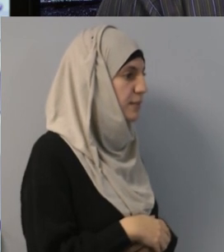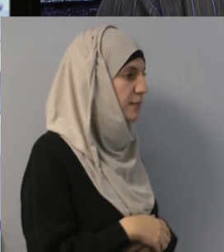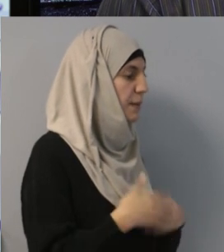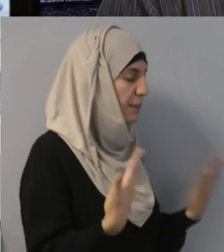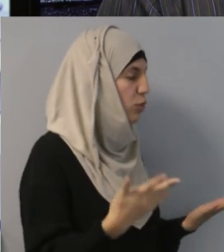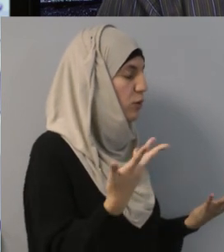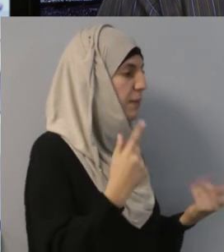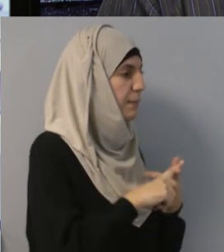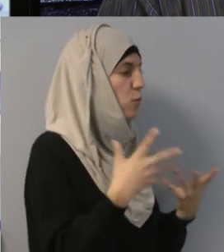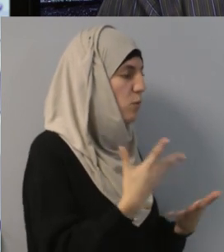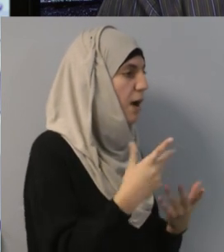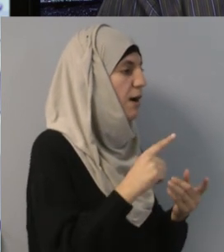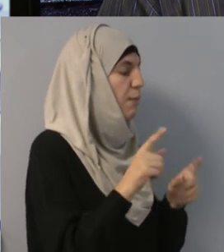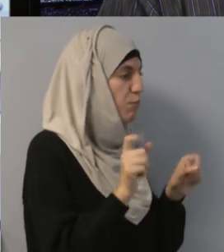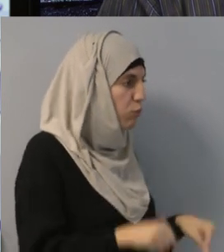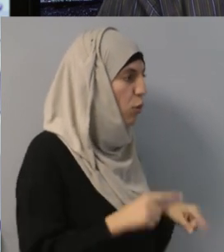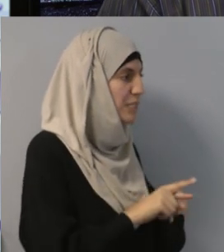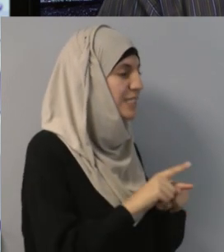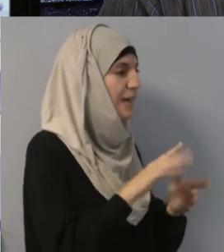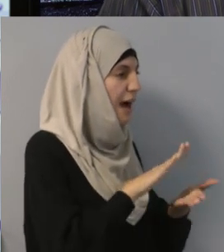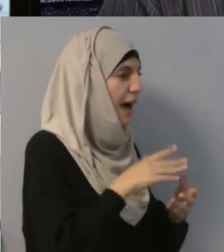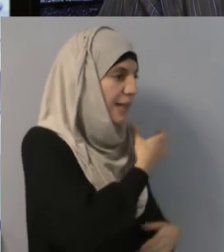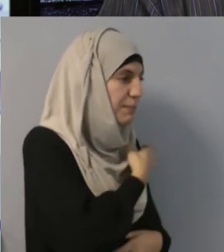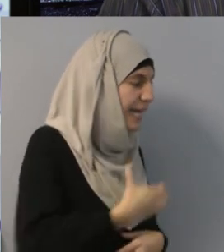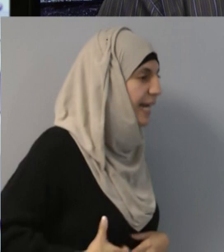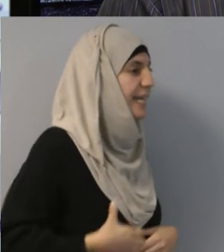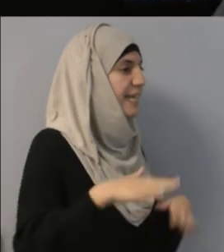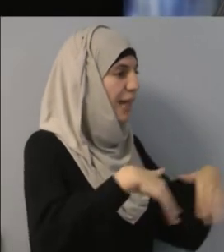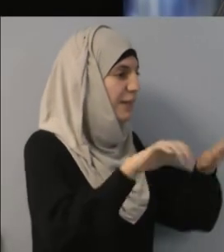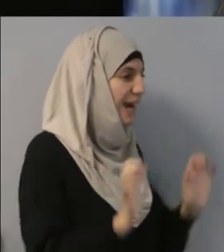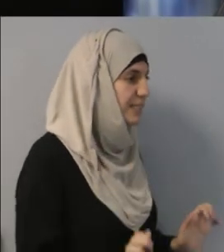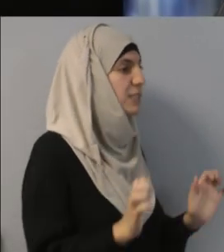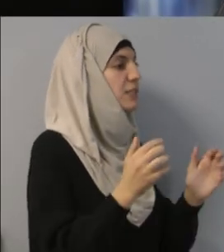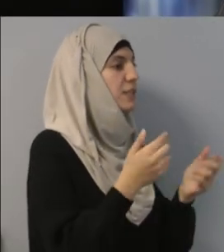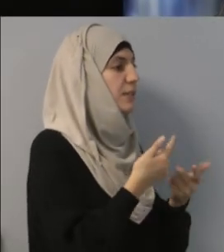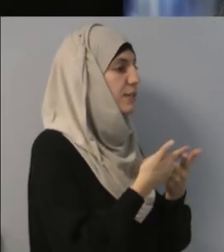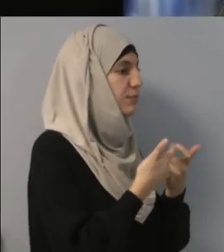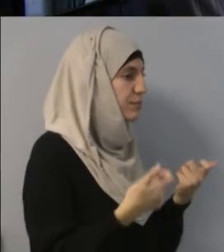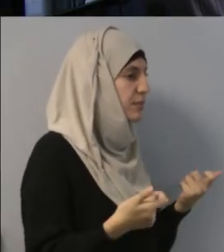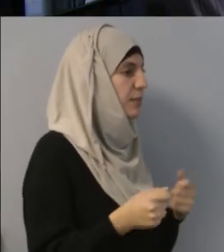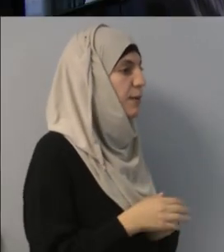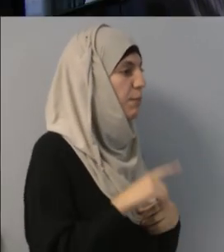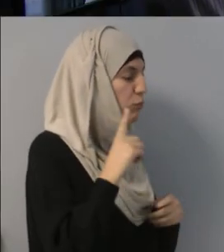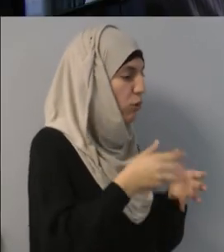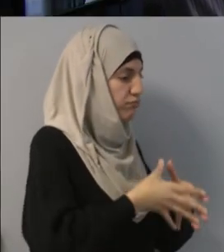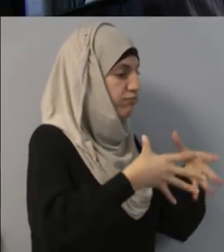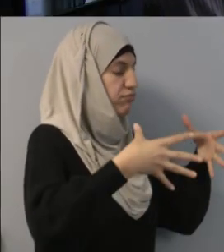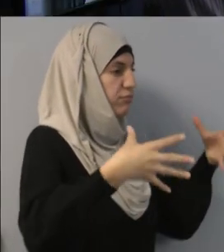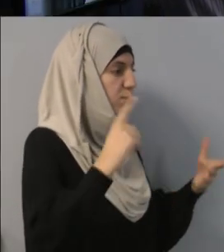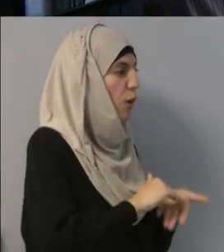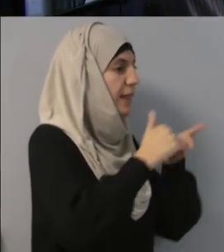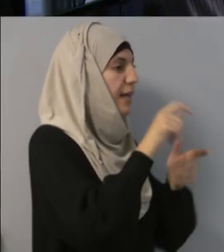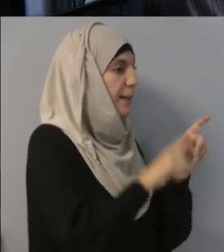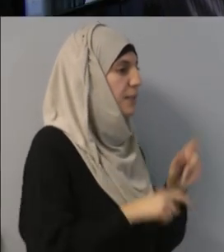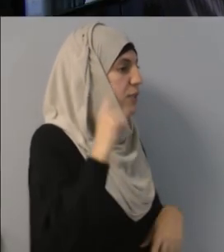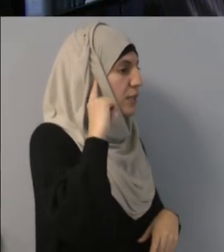des aides administratives, tu vois, la MDPH, les mairies, etc., etc. Donc on a agrandi nos missions.